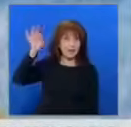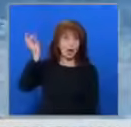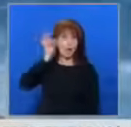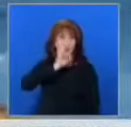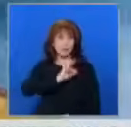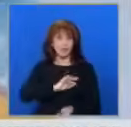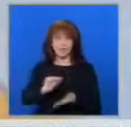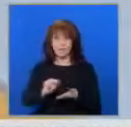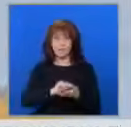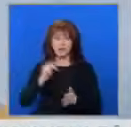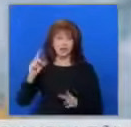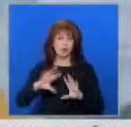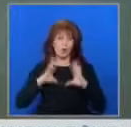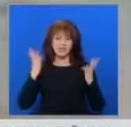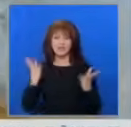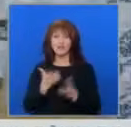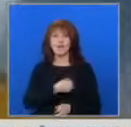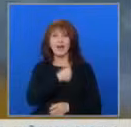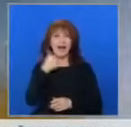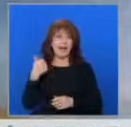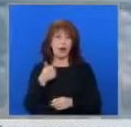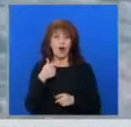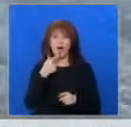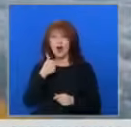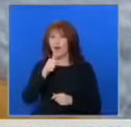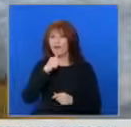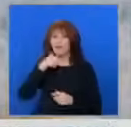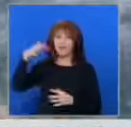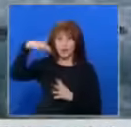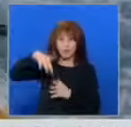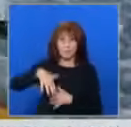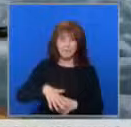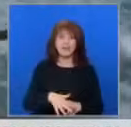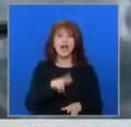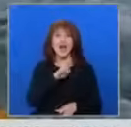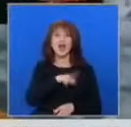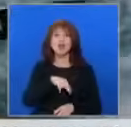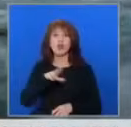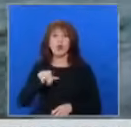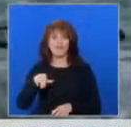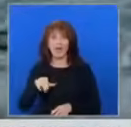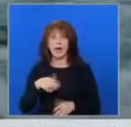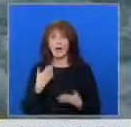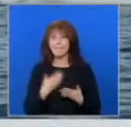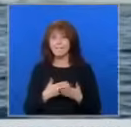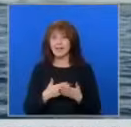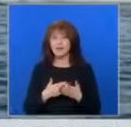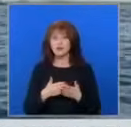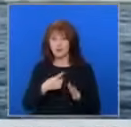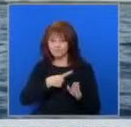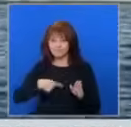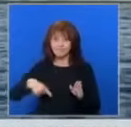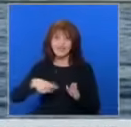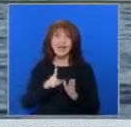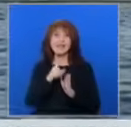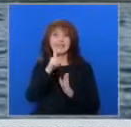му беше записано като световен рекорд. Този водопад се намира на ледник в Норвегия, близо до полярния кръг. За да достигне стартовата точка